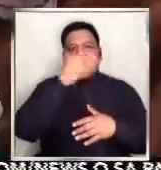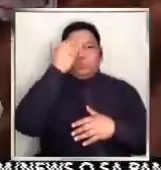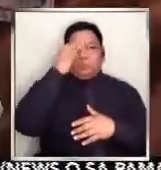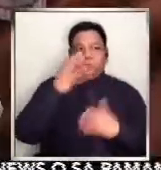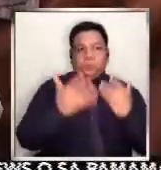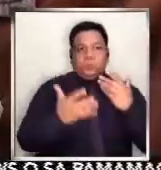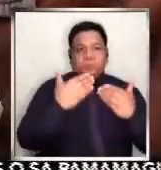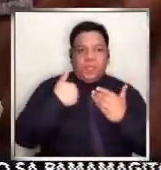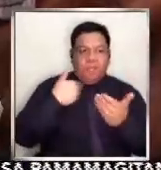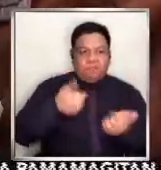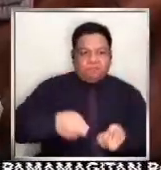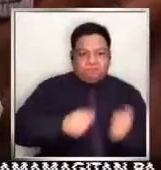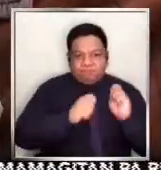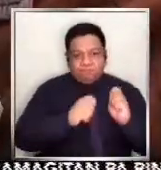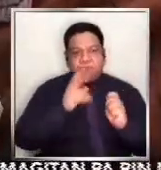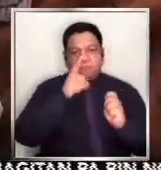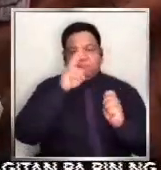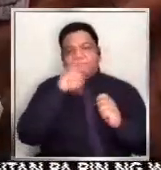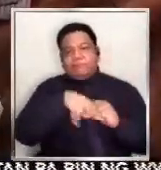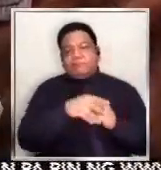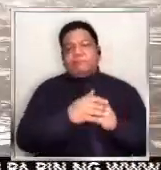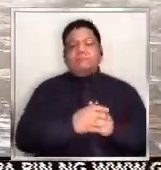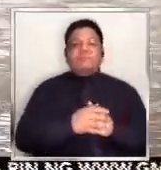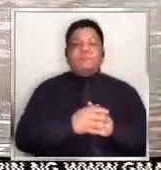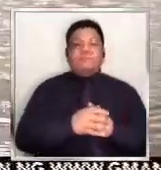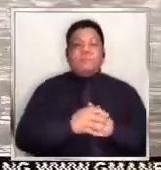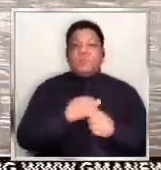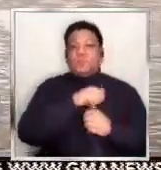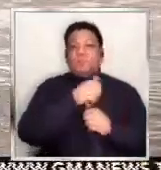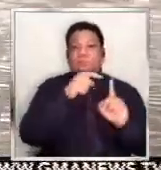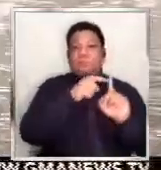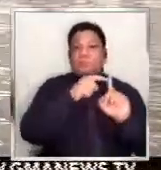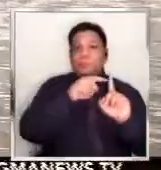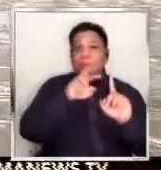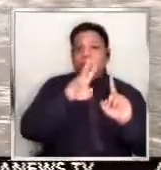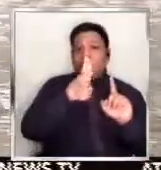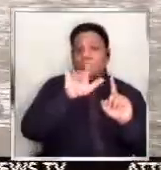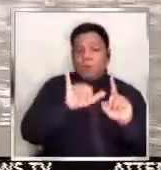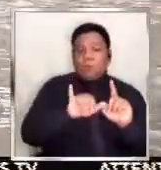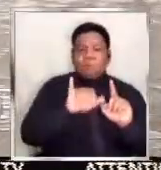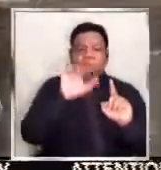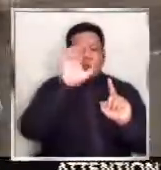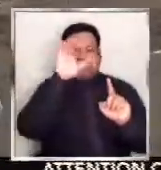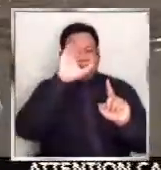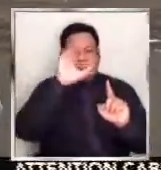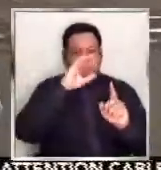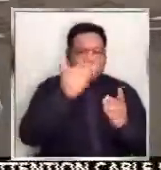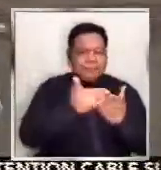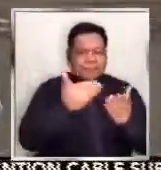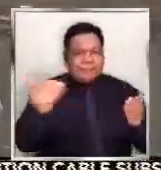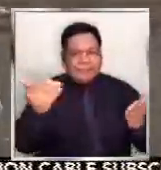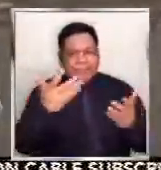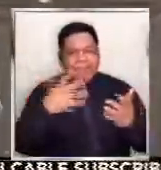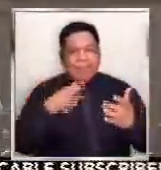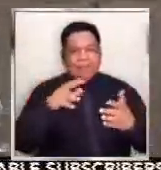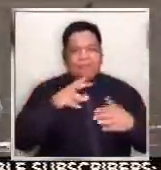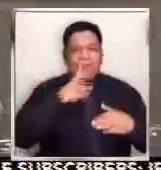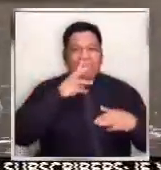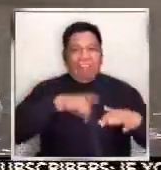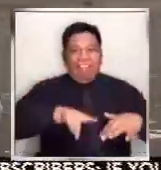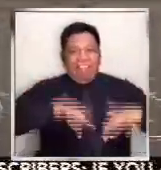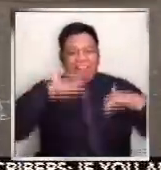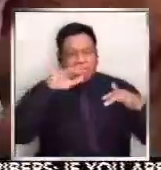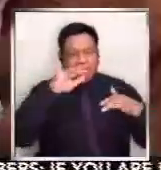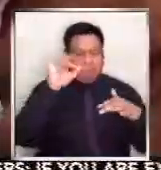dyan. Ang ibang residente naman tulad ni Ruby, naghahanap ng mapapakinabangan pang gamit na naglutangan na sa baha kasabay ng